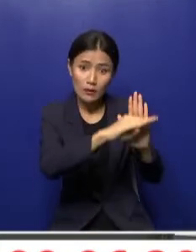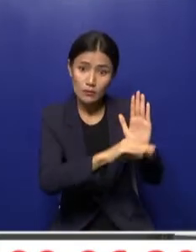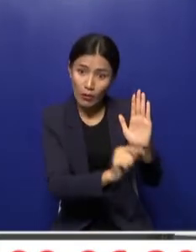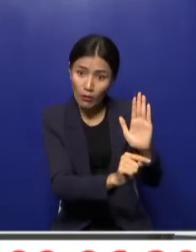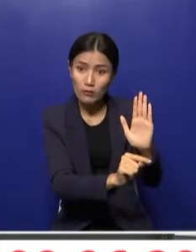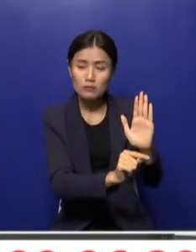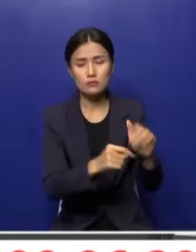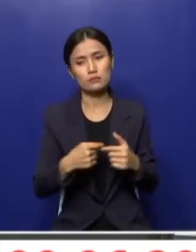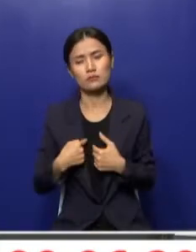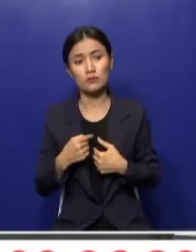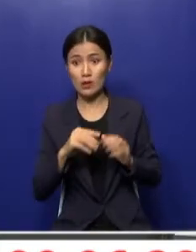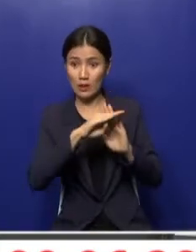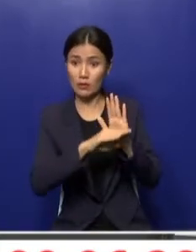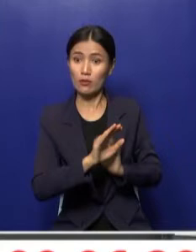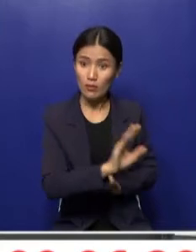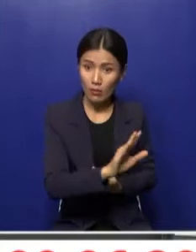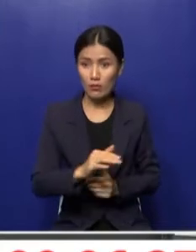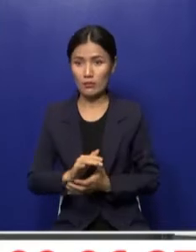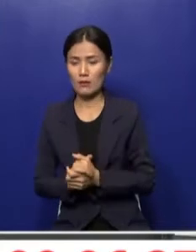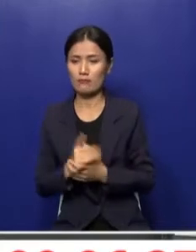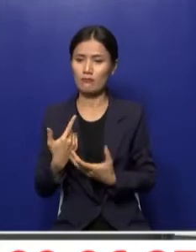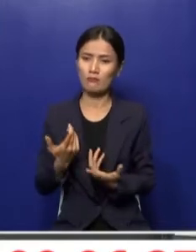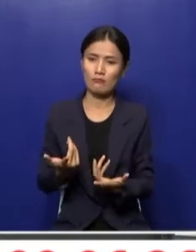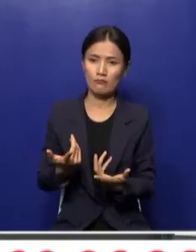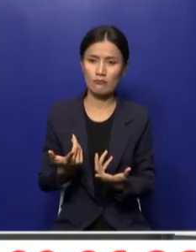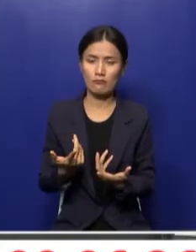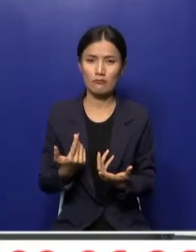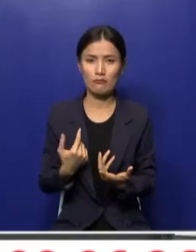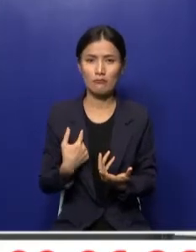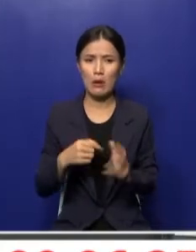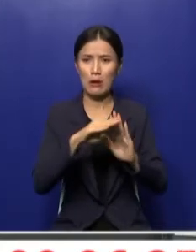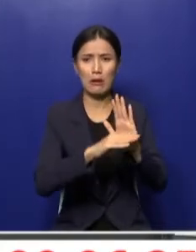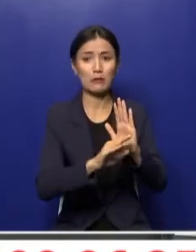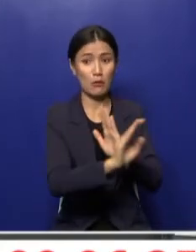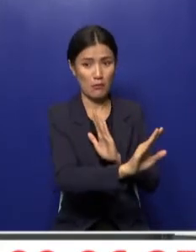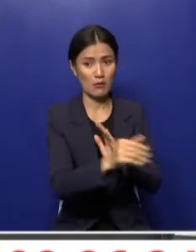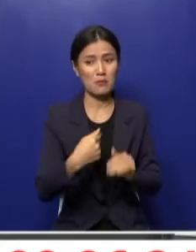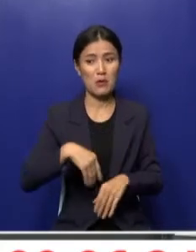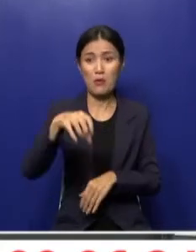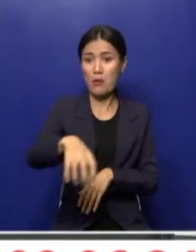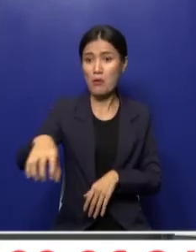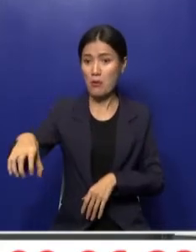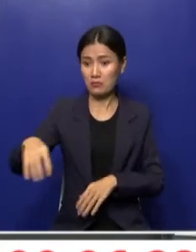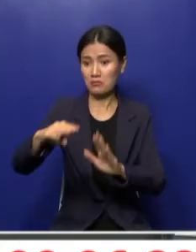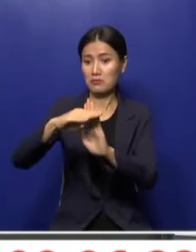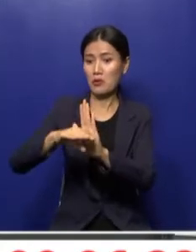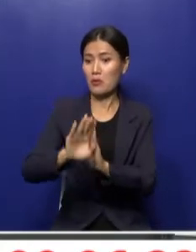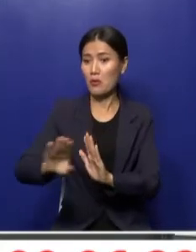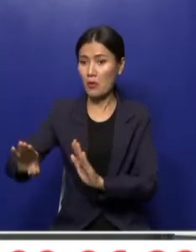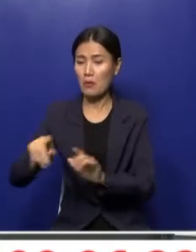ให้ความเห็นชอบผู้ดำรงตำแหน่งต่างๆในองค์กรอิสระกล่าวคือในองค์กรอิสระ